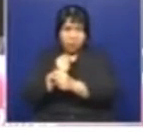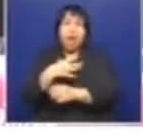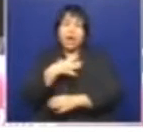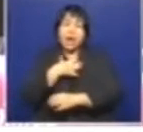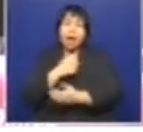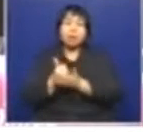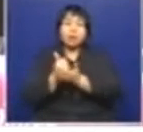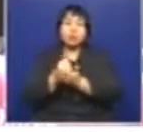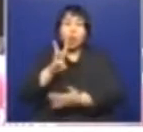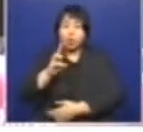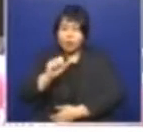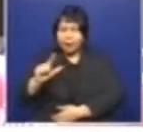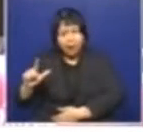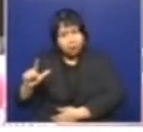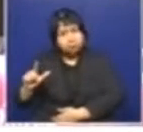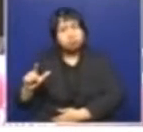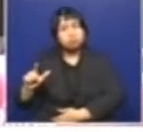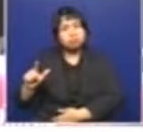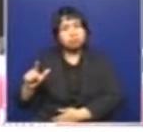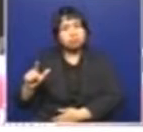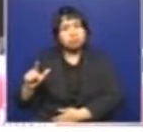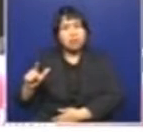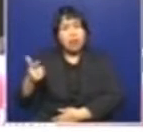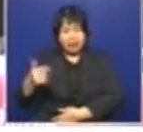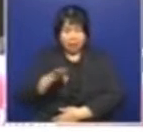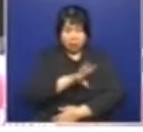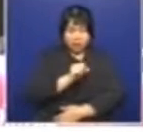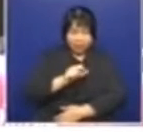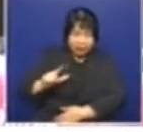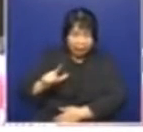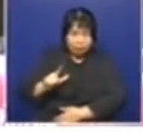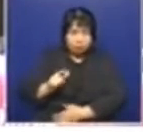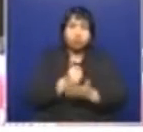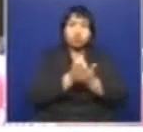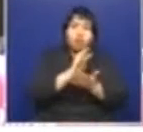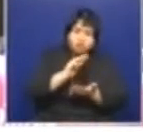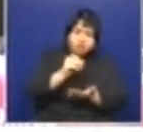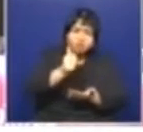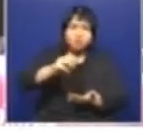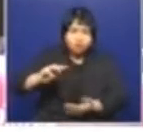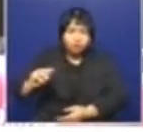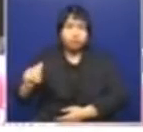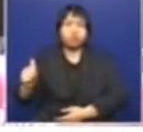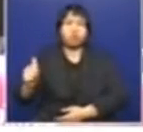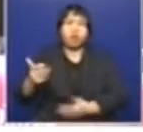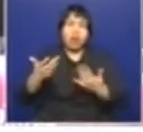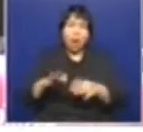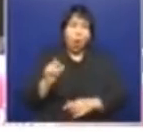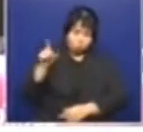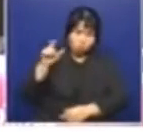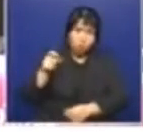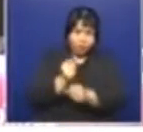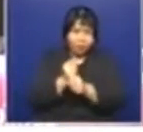ปเยียวยา600,000ล้านท่านประธานครับแล้วอีก400,000ล้านมาฟื้นฟูแล้วก็บอกว่าจะรีบฟื้นฟูด้ว